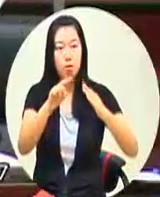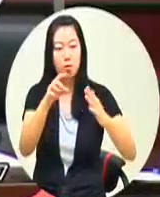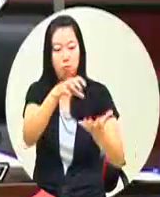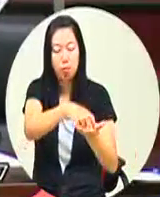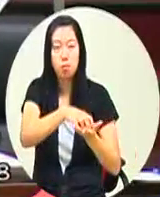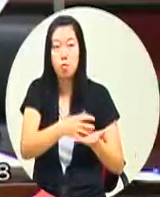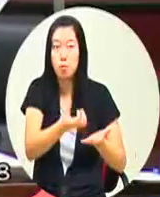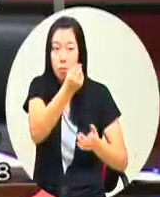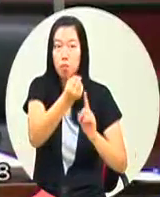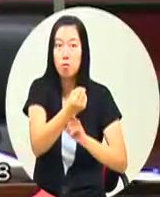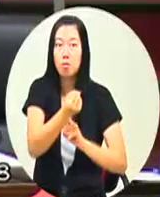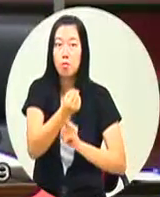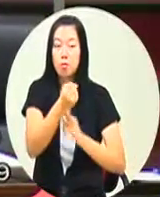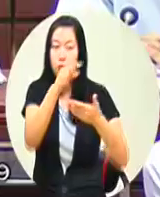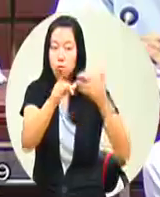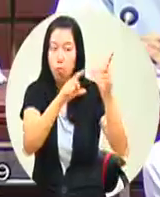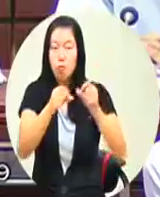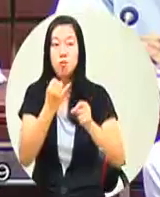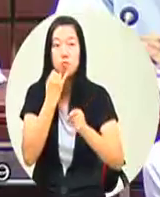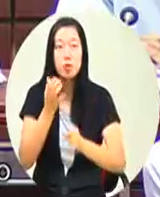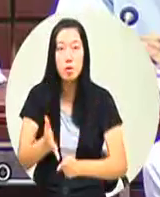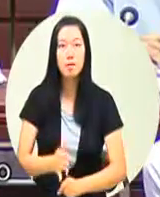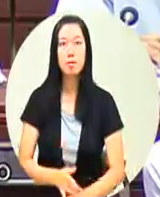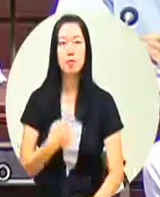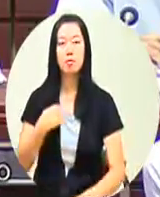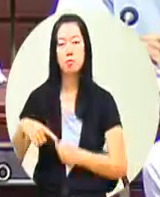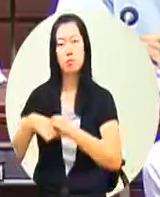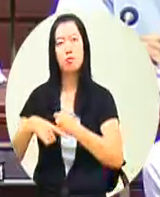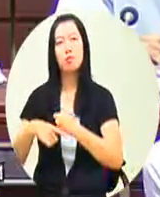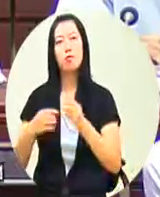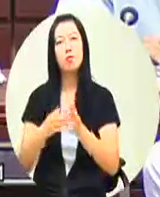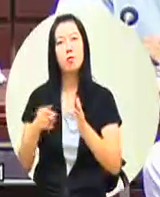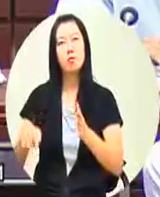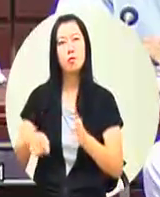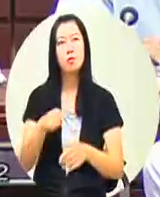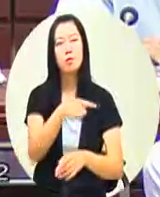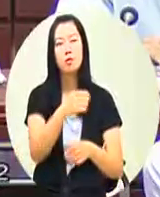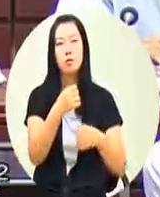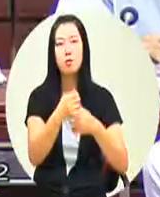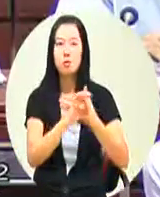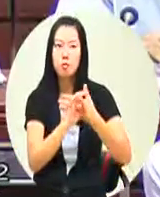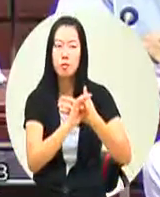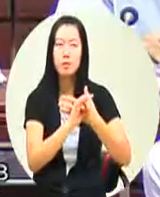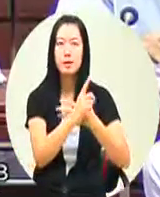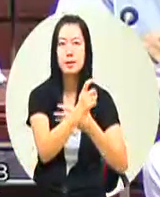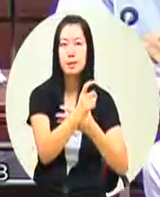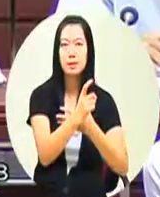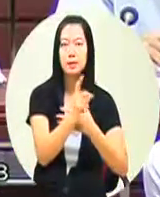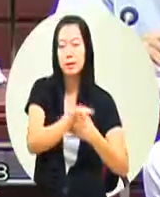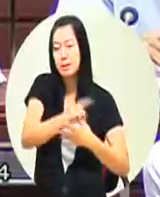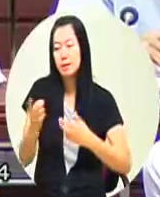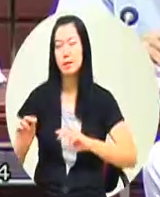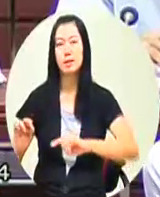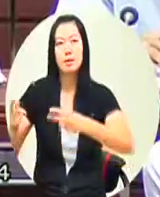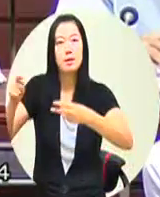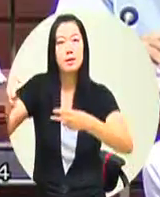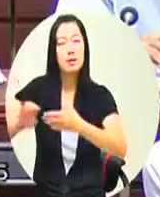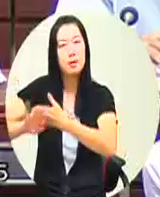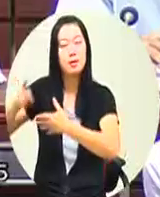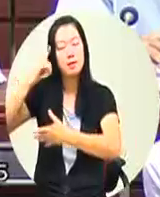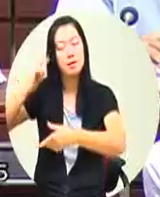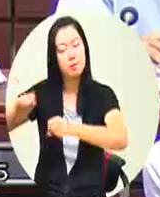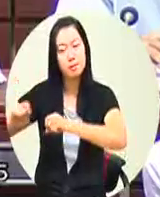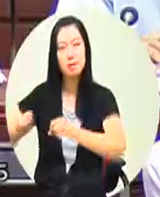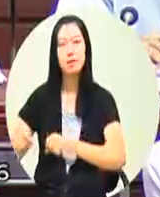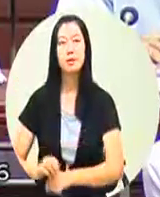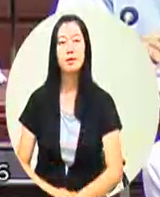到底合不合法？ 其实这个我们都研究过了，就是不可行，今天才会有研拟这个方式出来啊。 哦， 不